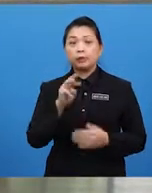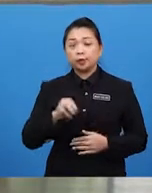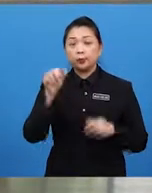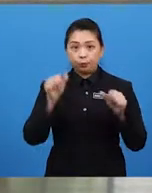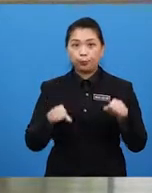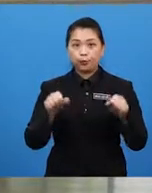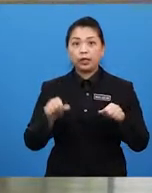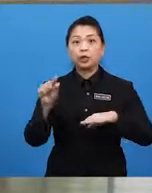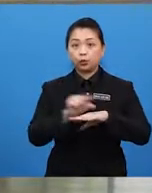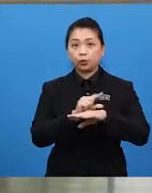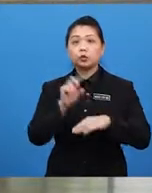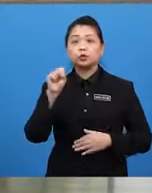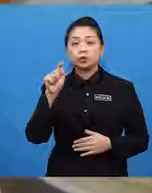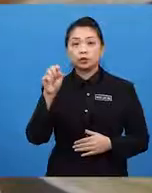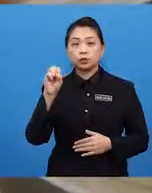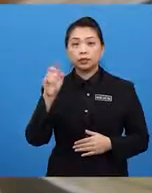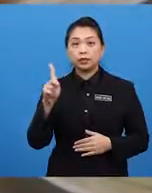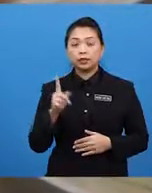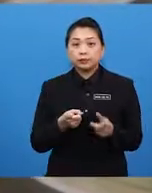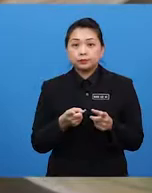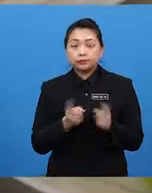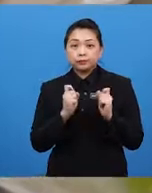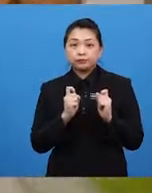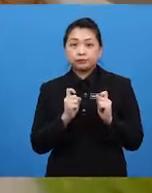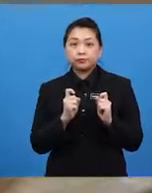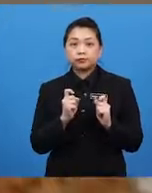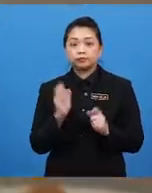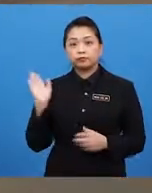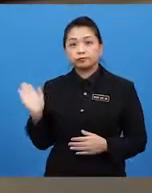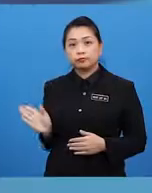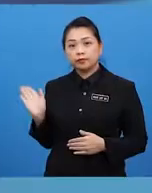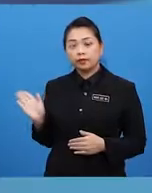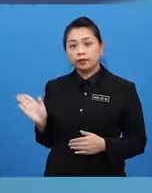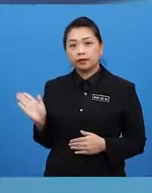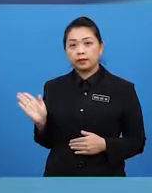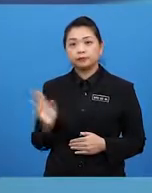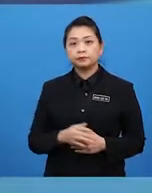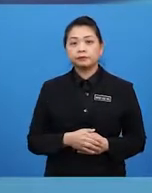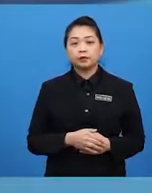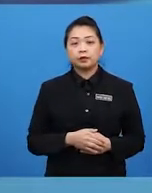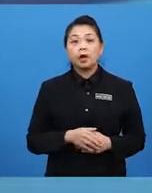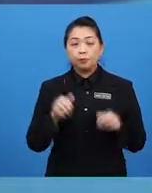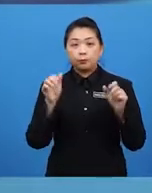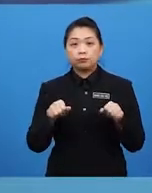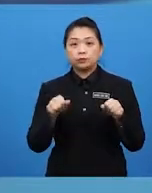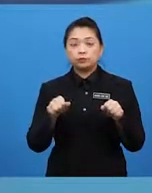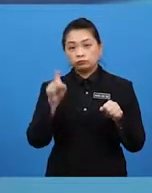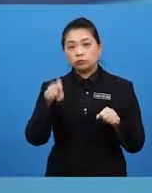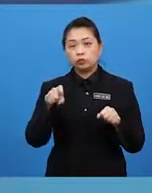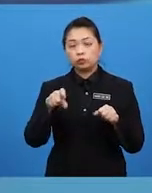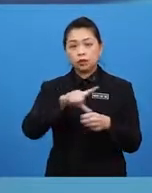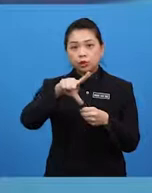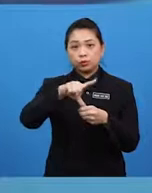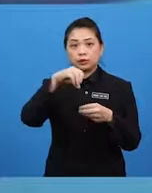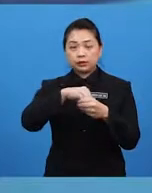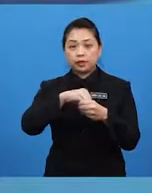menggunakan stok segera yaitu Q patiayam yuk patiayam perlu dilarutkan di